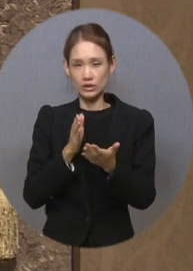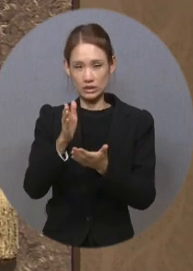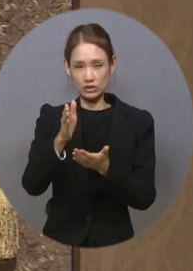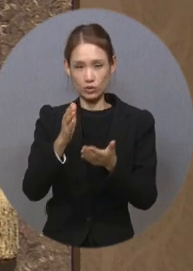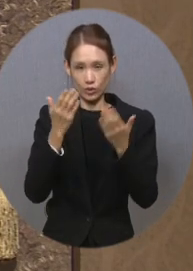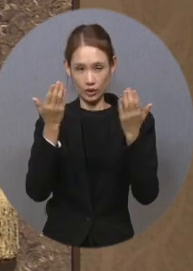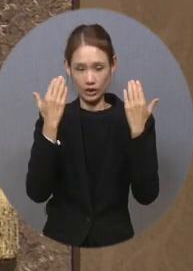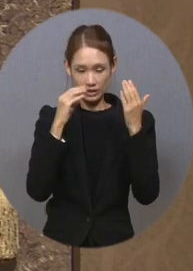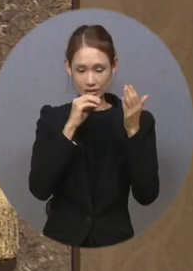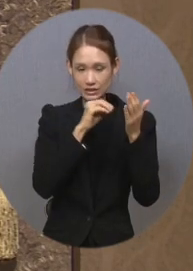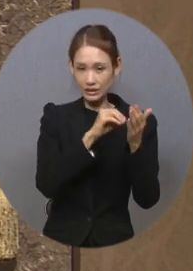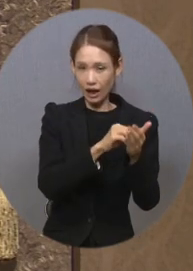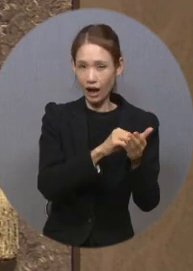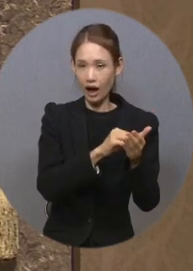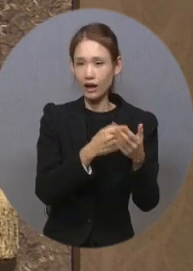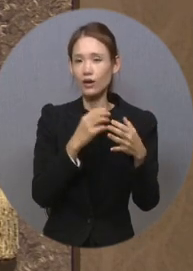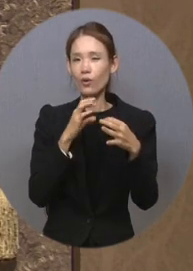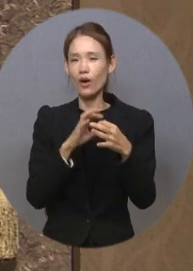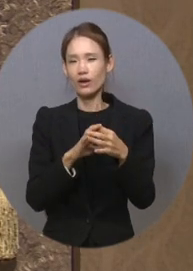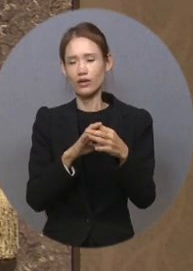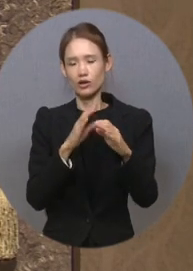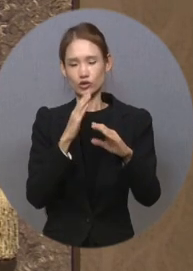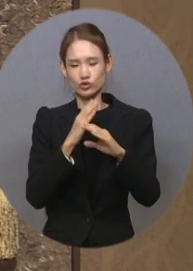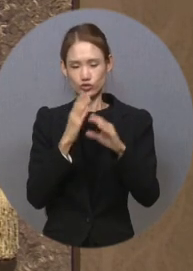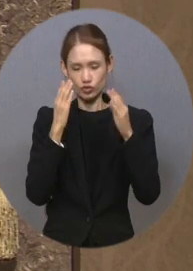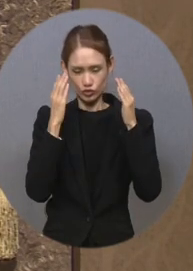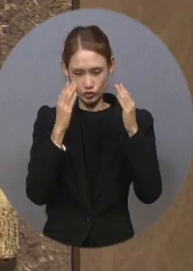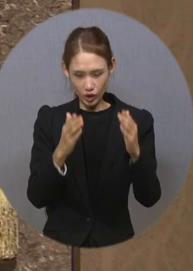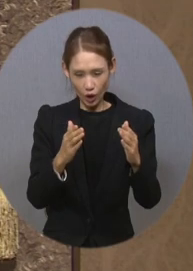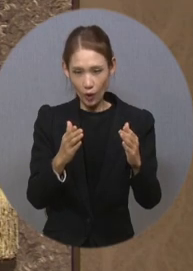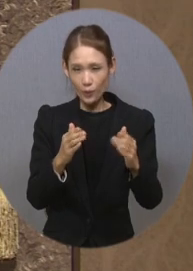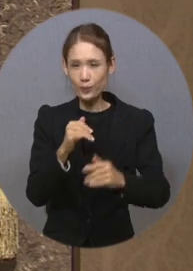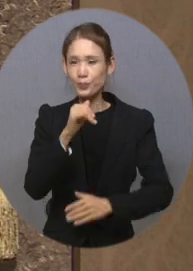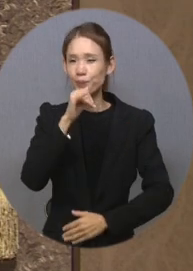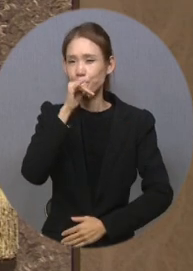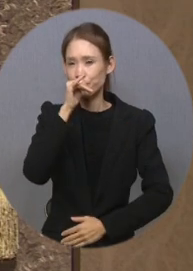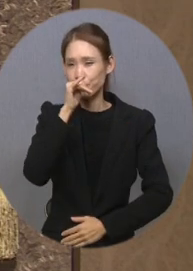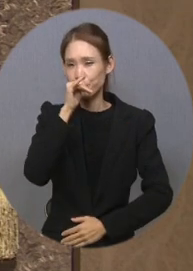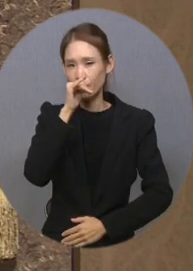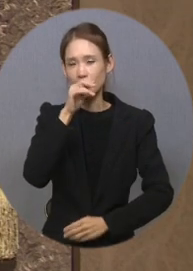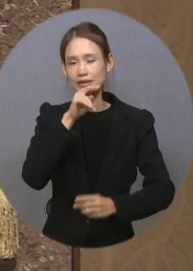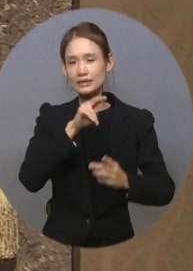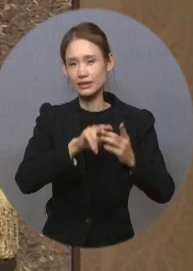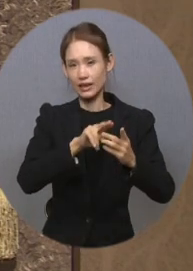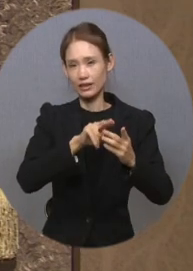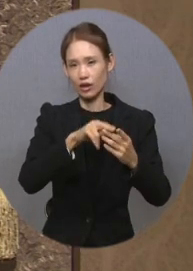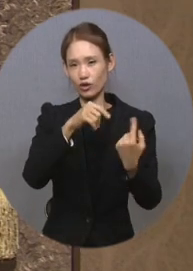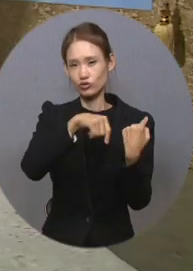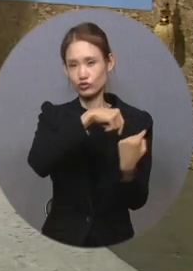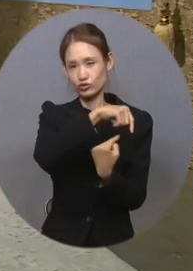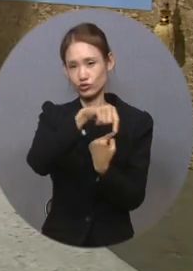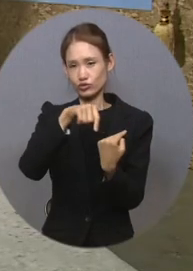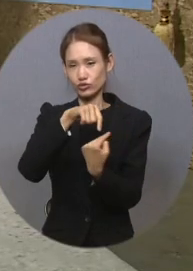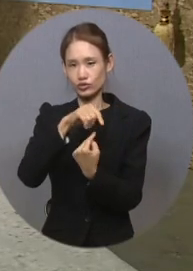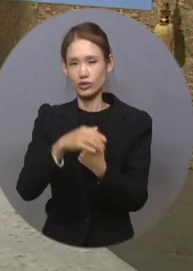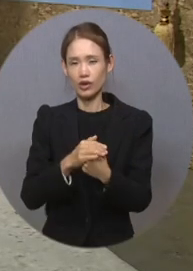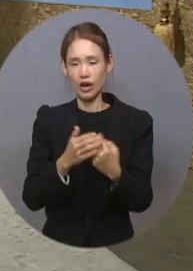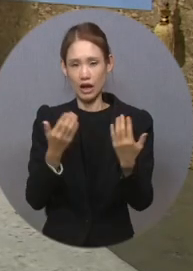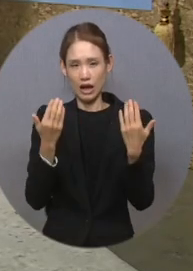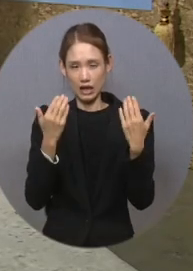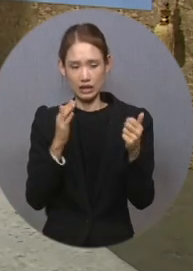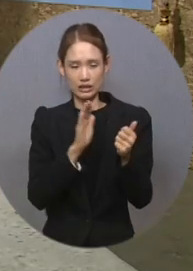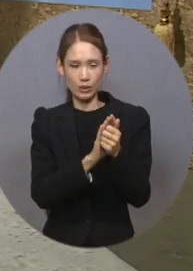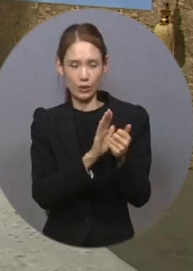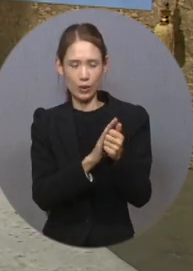진학 그런 걸 많이 이제 중점을 두고 그 센터를 운영합니다. 네, 학교에서 미처 챙기지